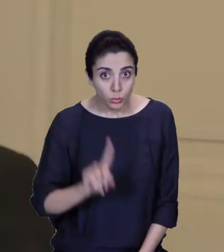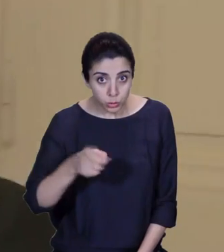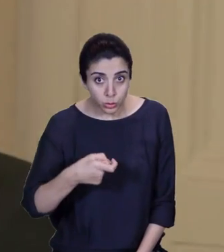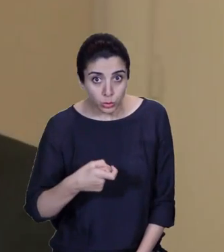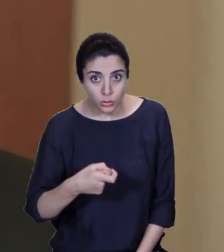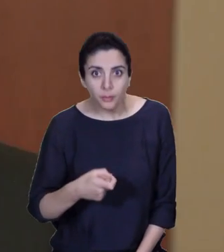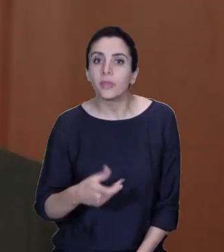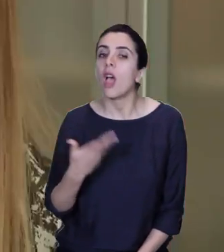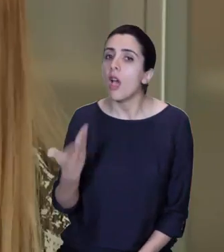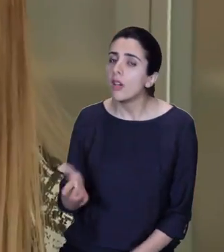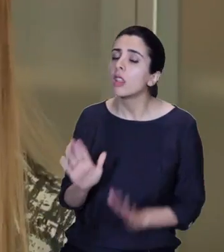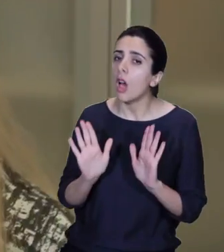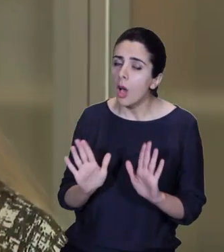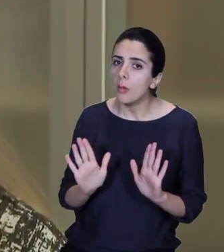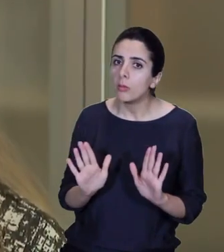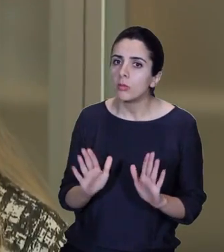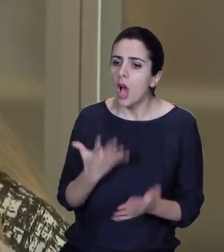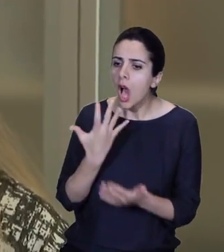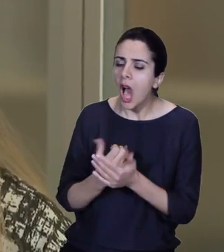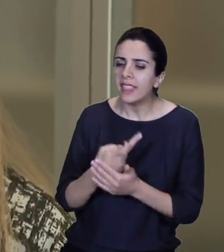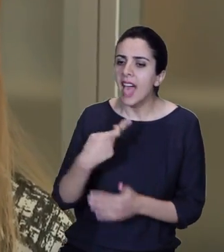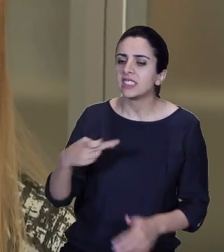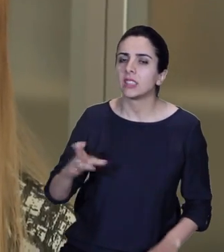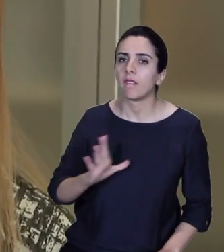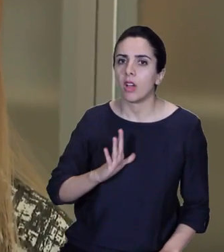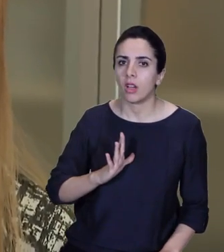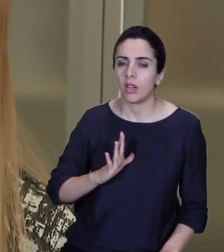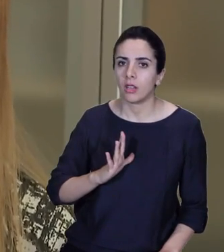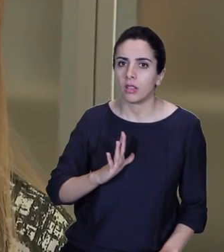Buldunuz mu? Evet ama kayıtlar eksik.